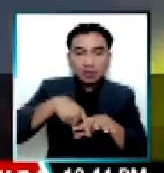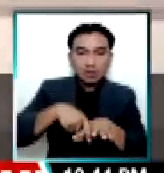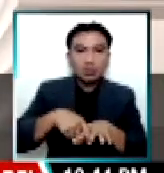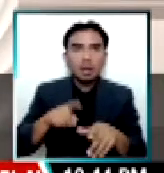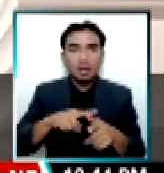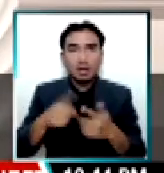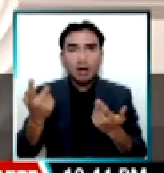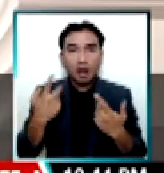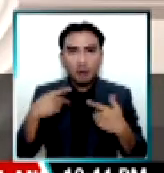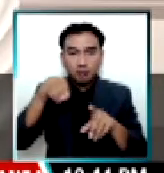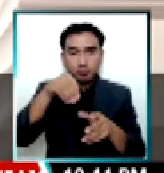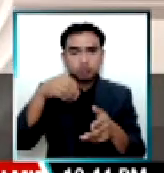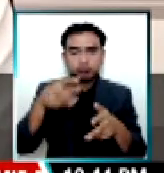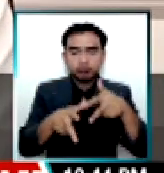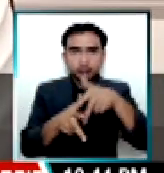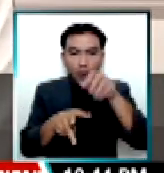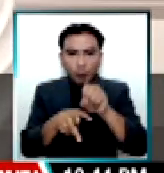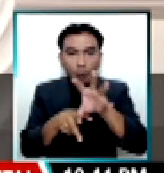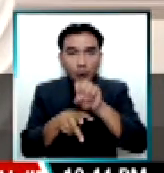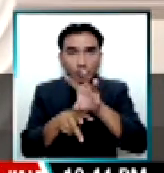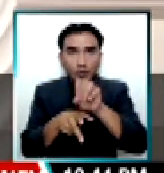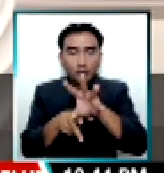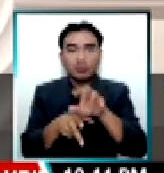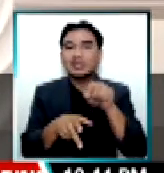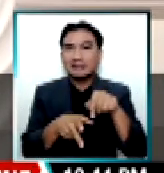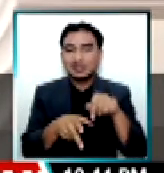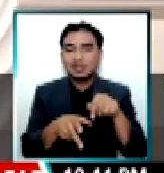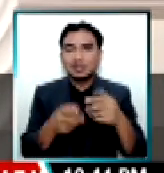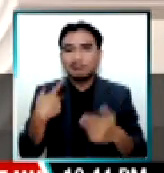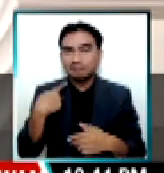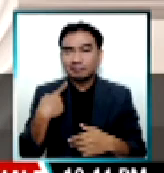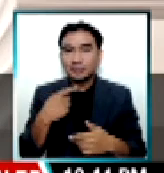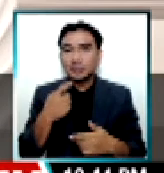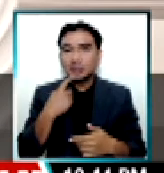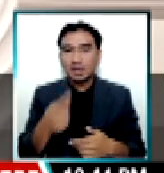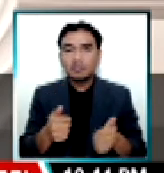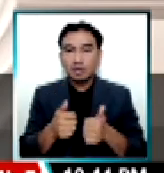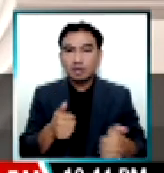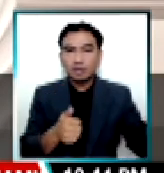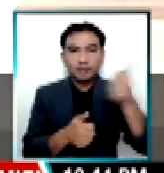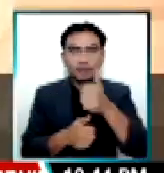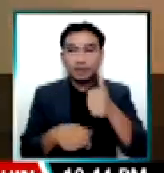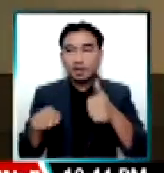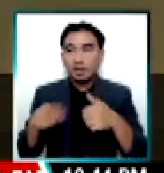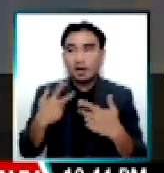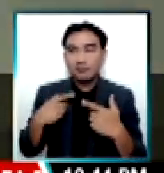at wangwang. Ayon kay LTO Director Clarence Ginto, guilty sa kasong reckless driving ang tatlong